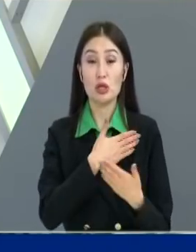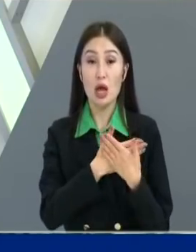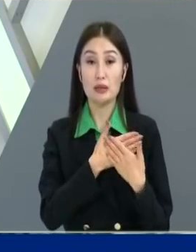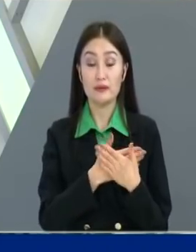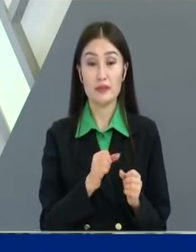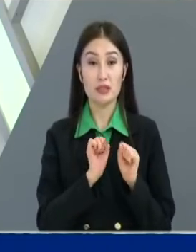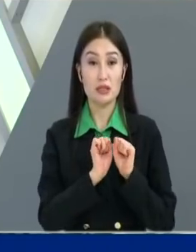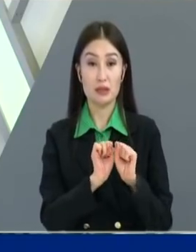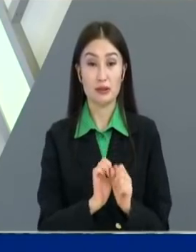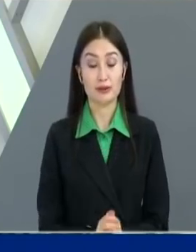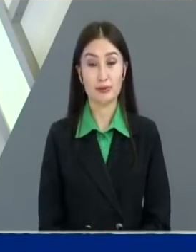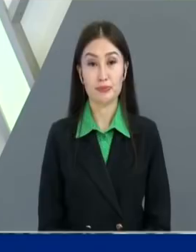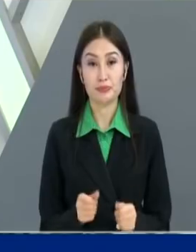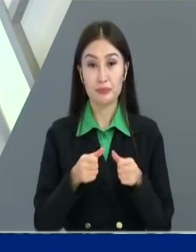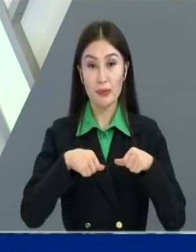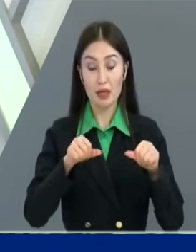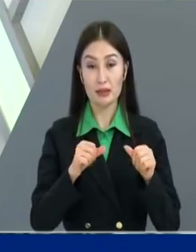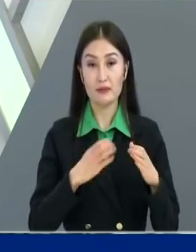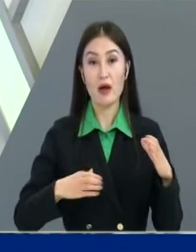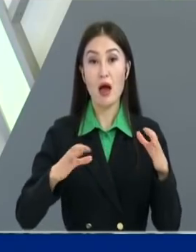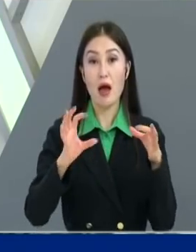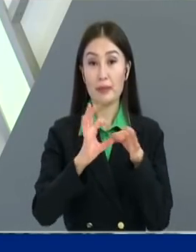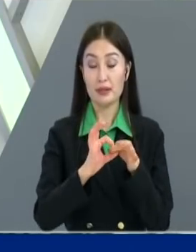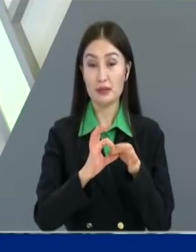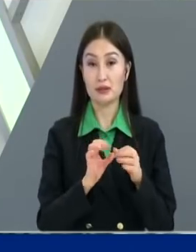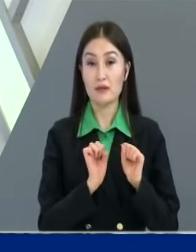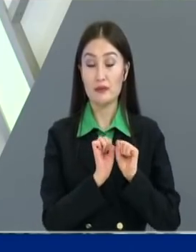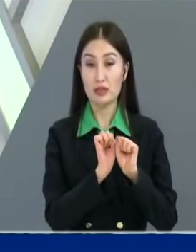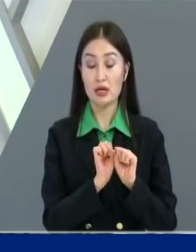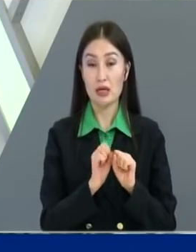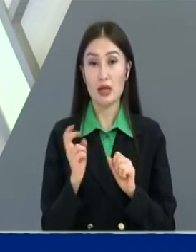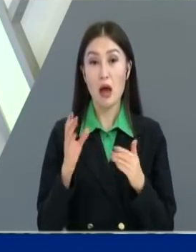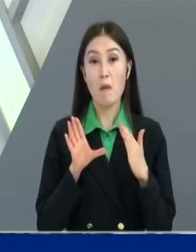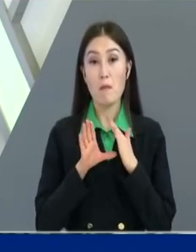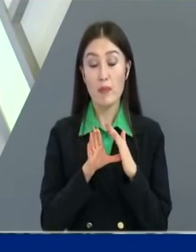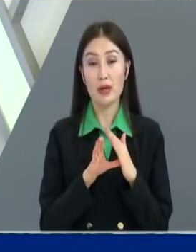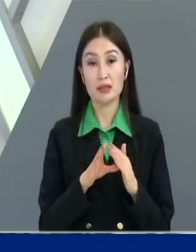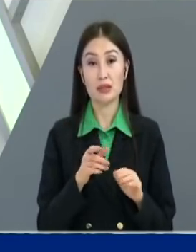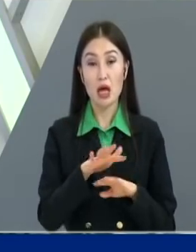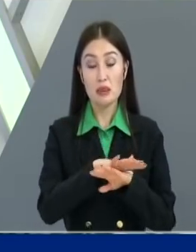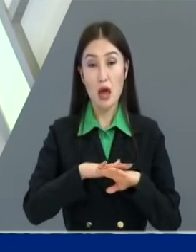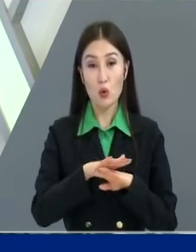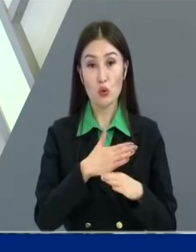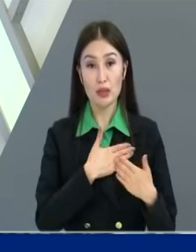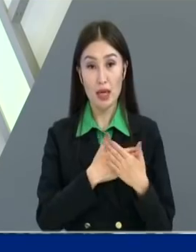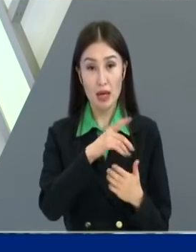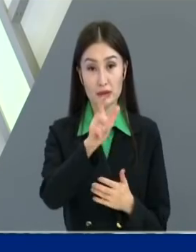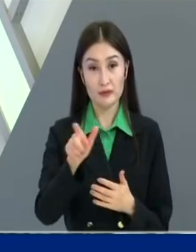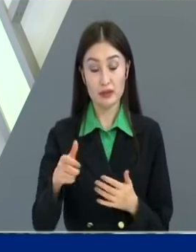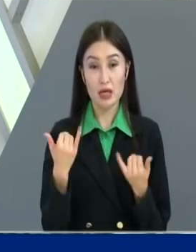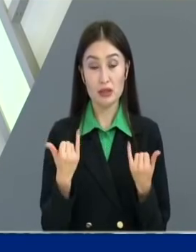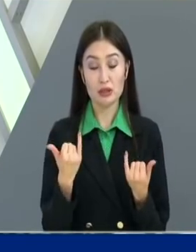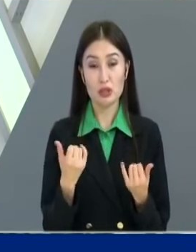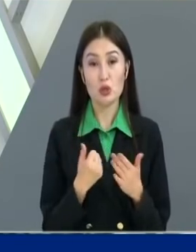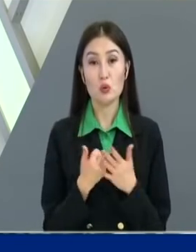Коллектив объединился, выстоял. Нам на подмогу пришли народные дружинники. Потом пришли те ребята, которые сейчас до сих